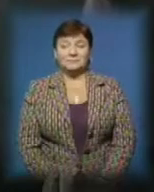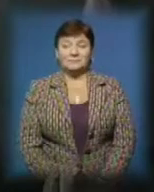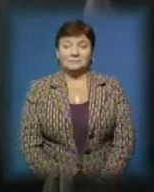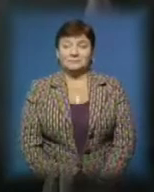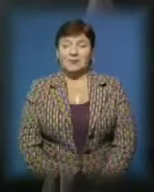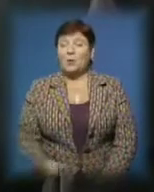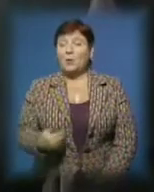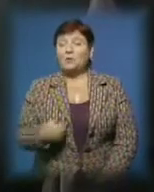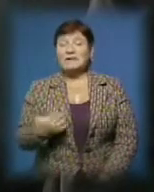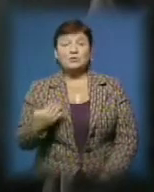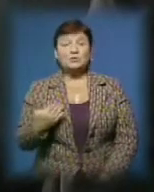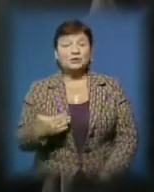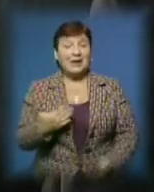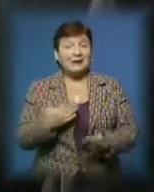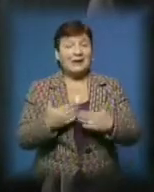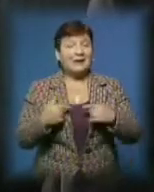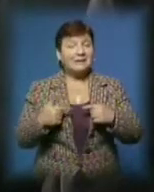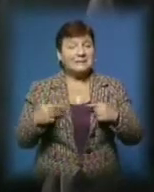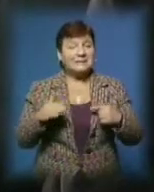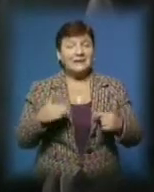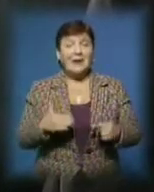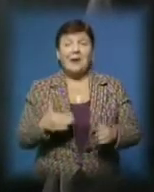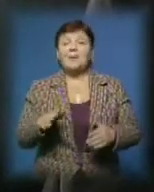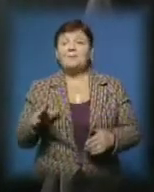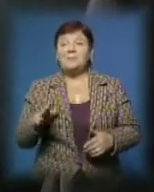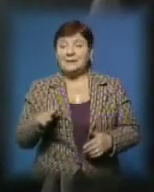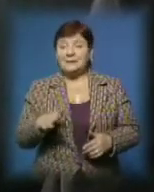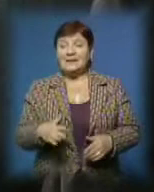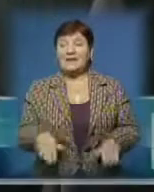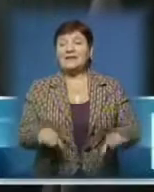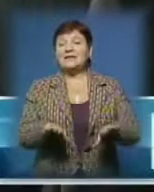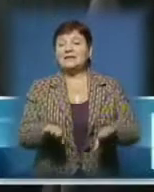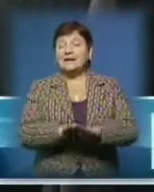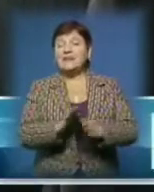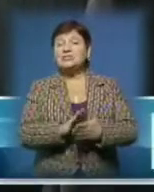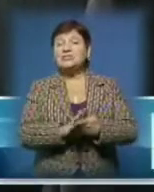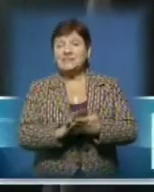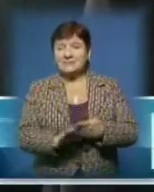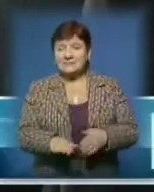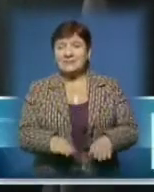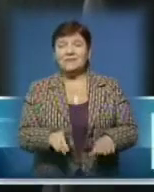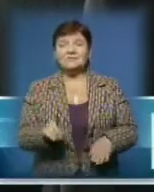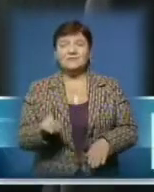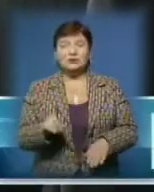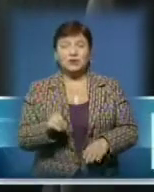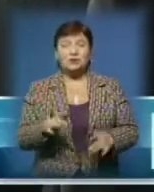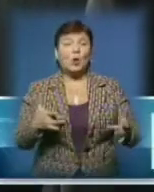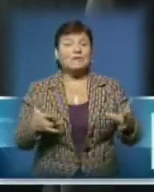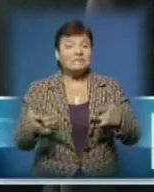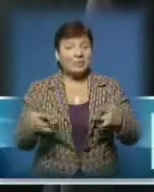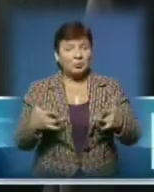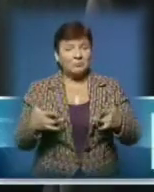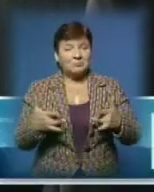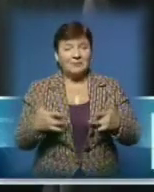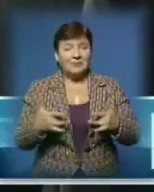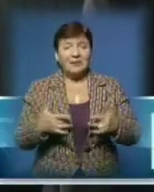У нас вже були в різних варіантах наші дні. Були чисто офіціозні, чисто були такі, що були з концертами, що для